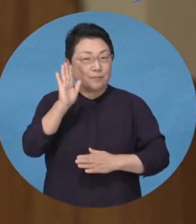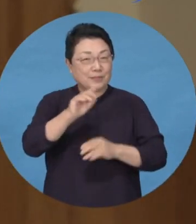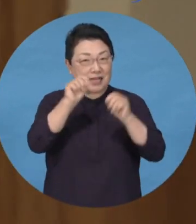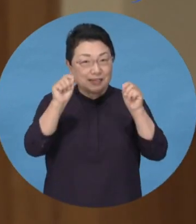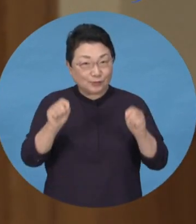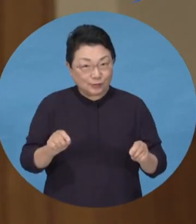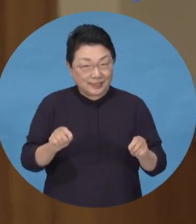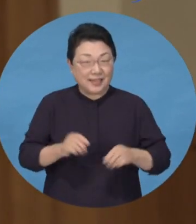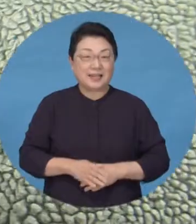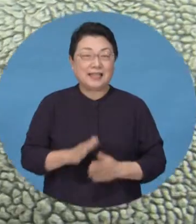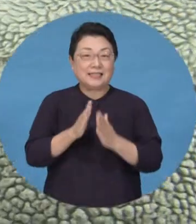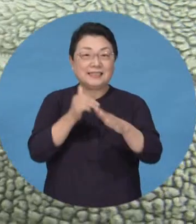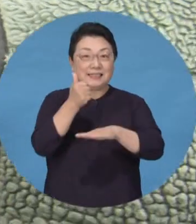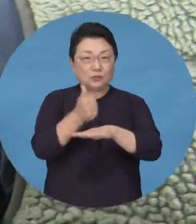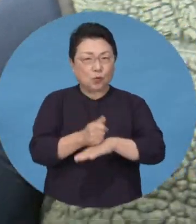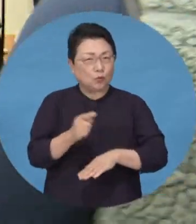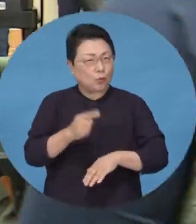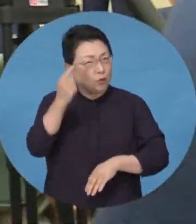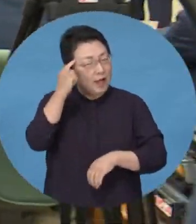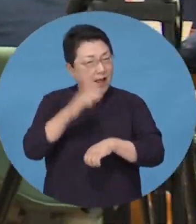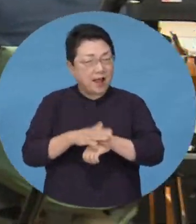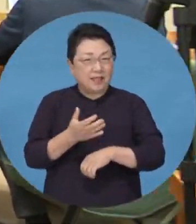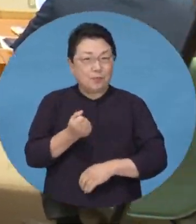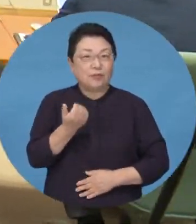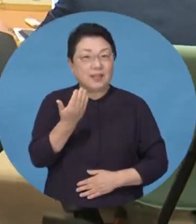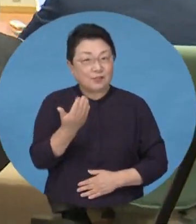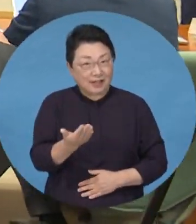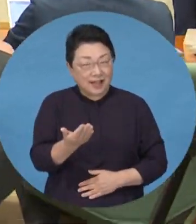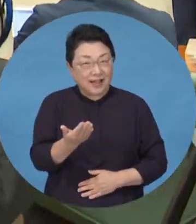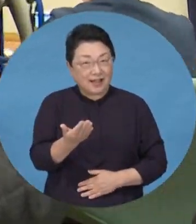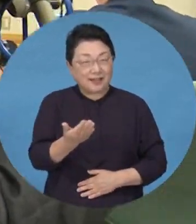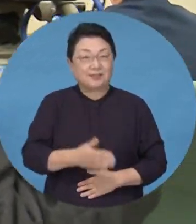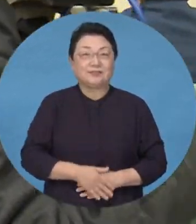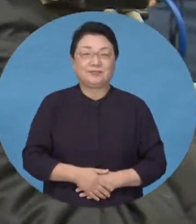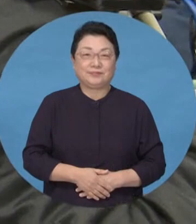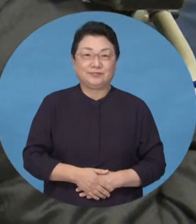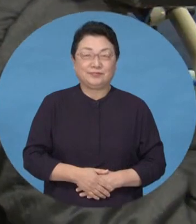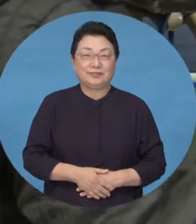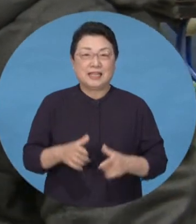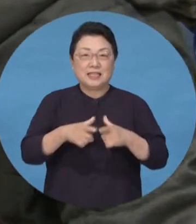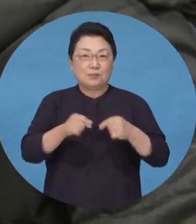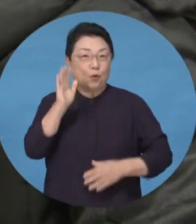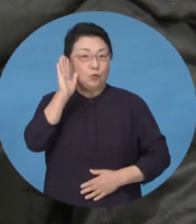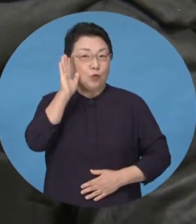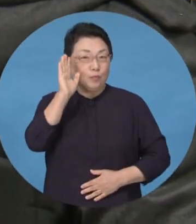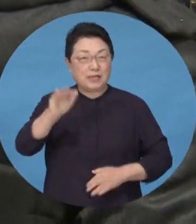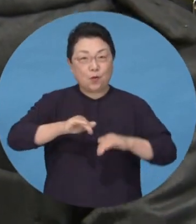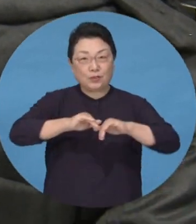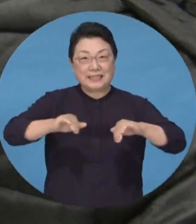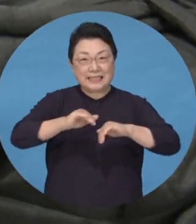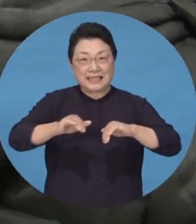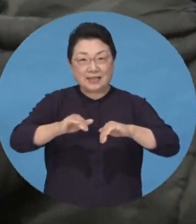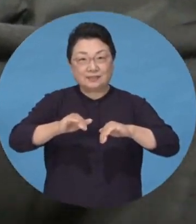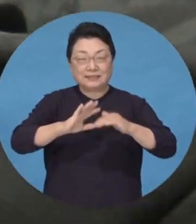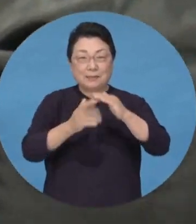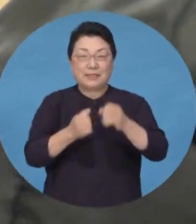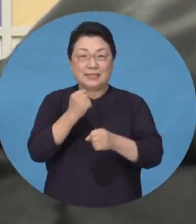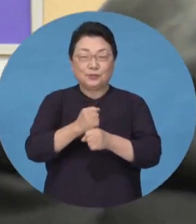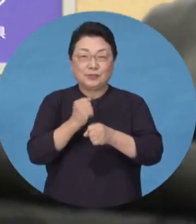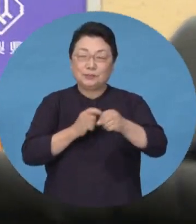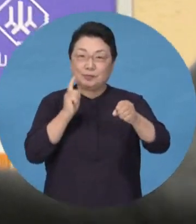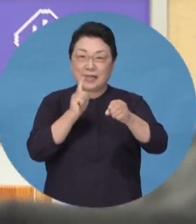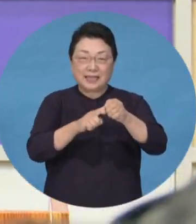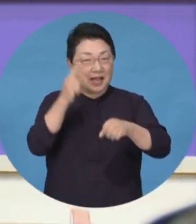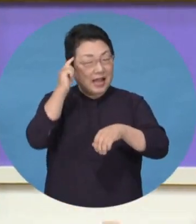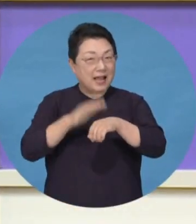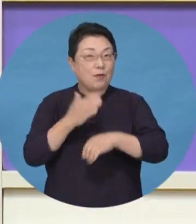ついてちーとしてどのようなビジョンを描いている日本の未来を切り開くし山梨づくりに向けた